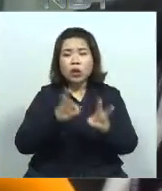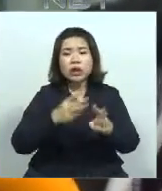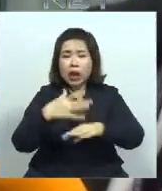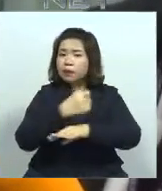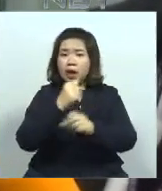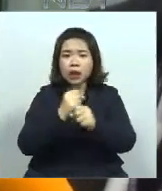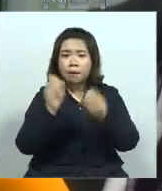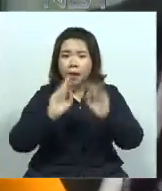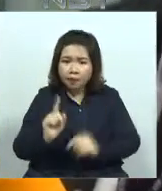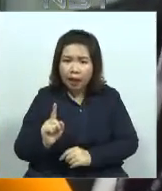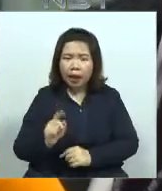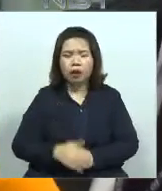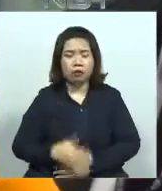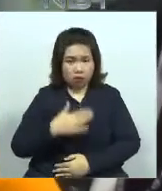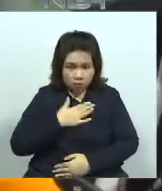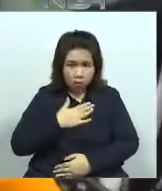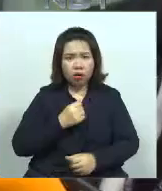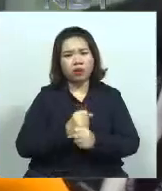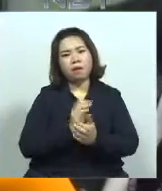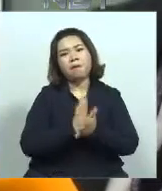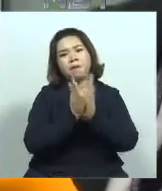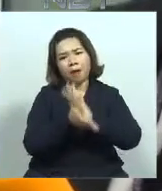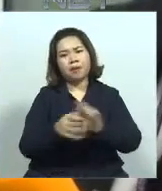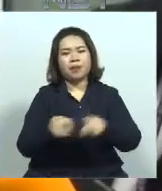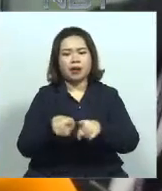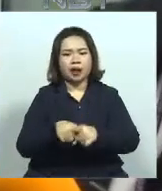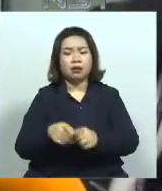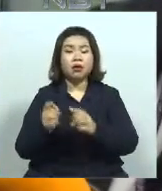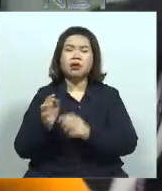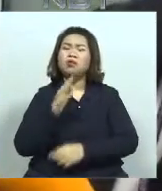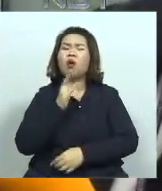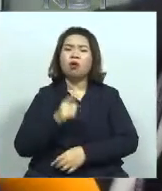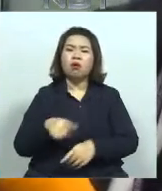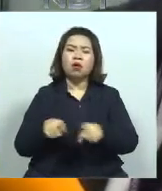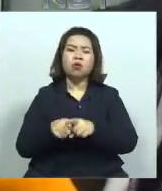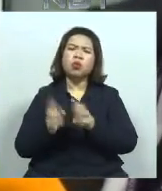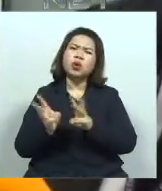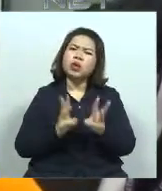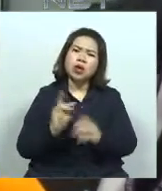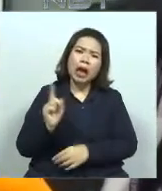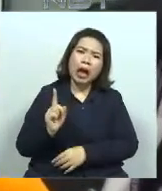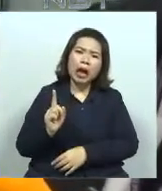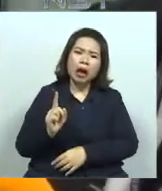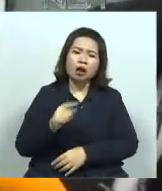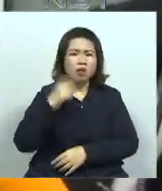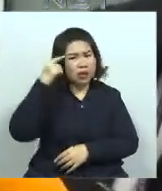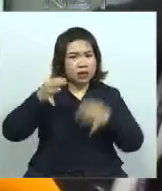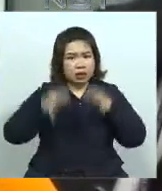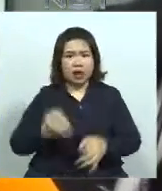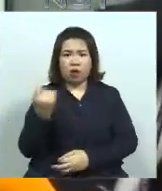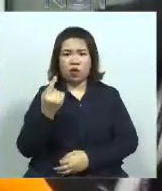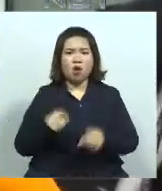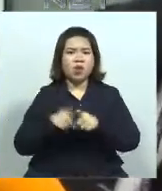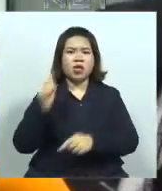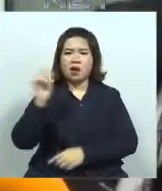ไงนะผมก็ต้องปรับตัวเองไปตรงนี้เหมือนกันไม่ใช่ใช้วิธีอะไรผมตัดใจคนเดียวเนี่ยมันไม่ได้เหมือนเดิม